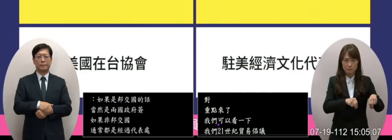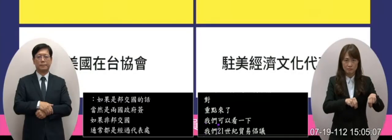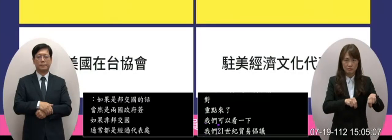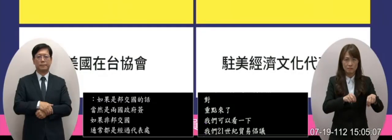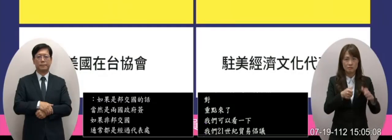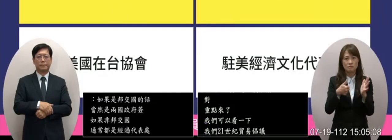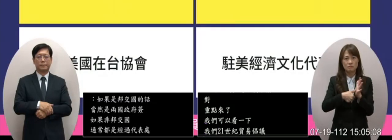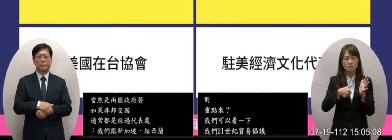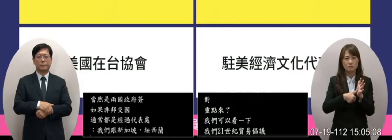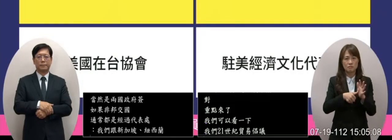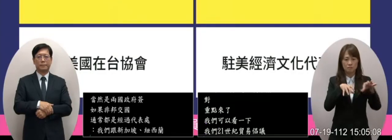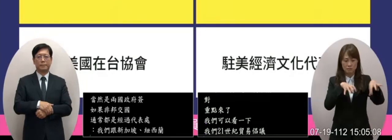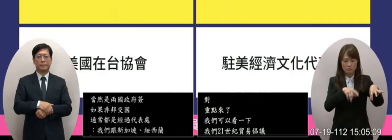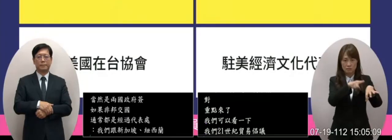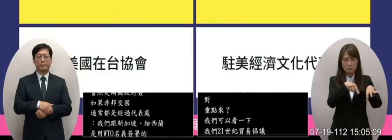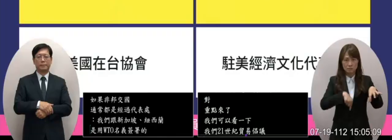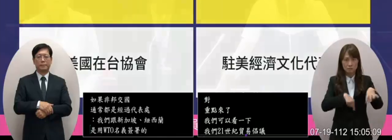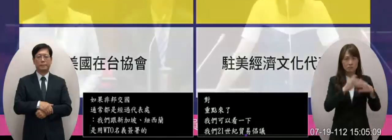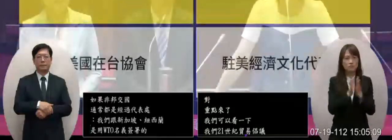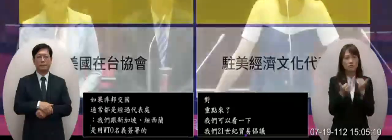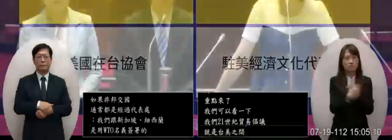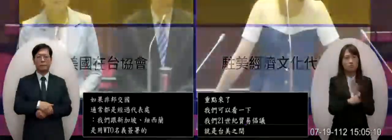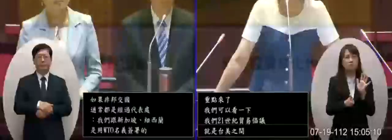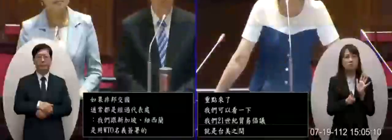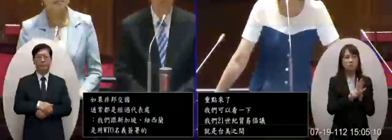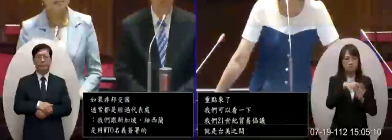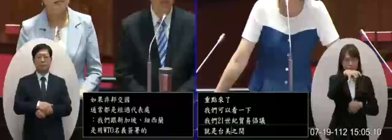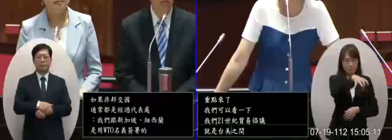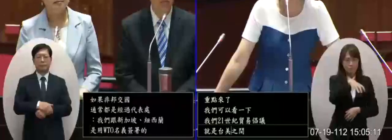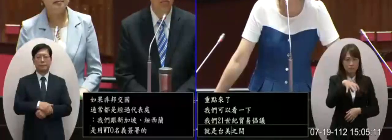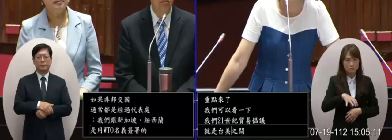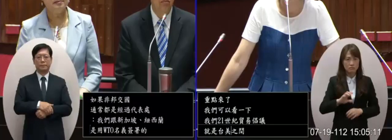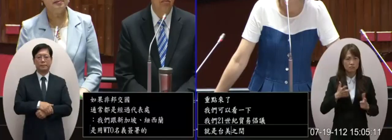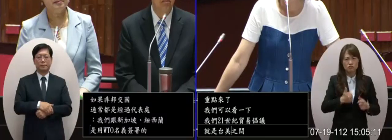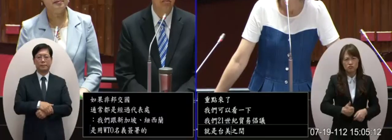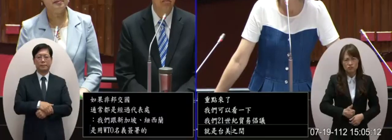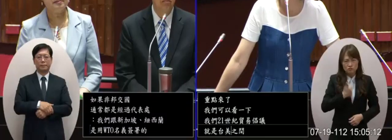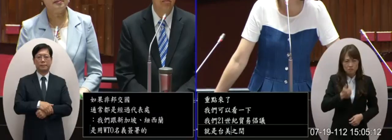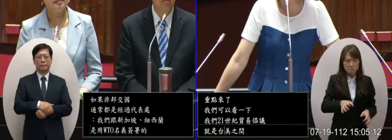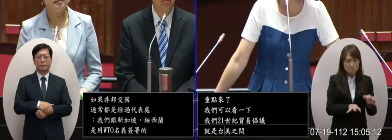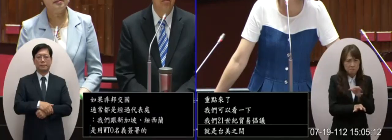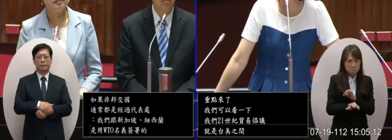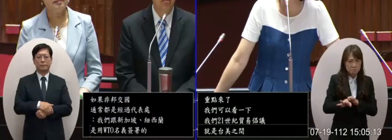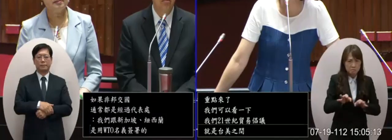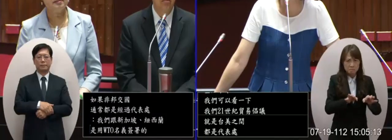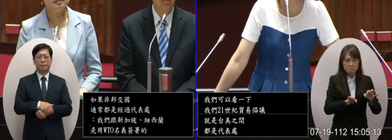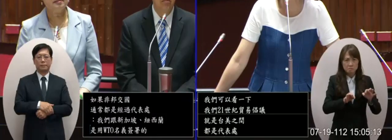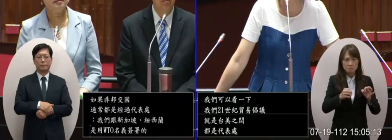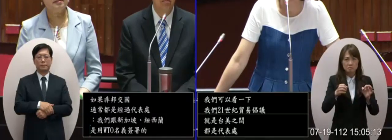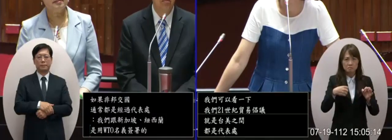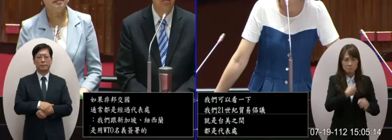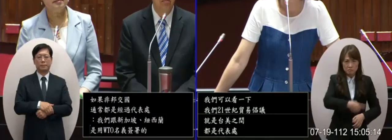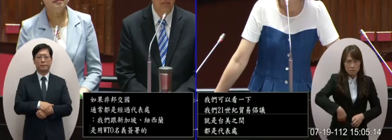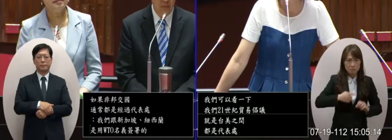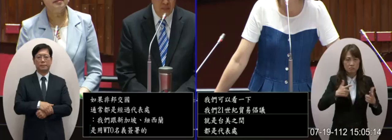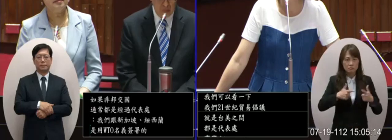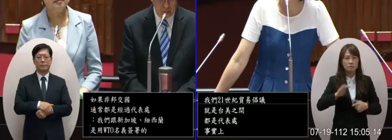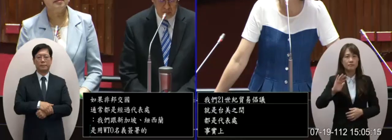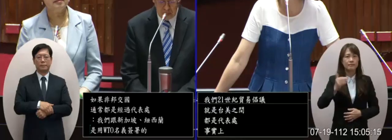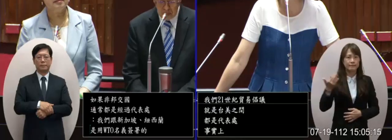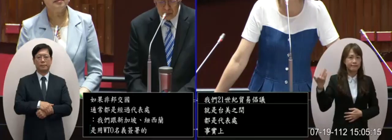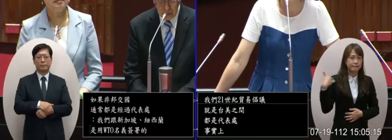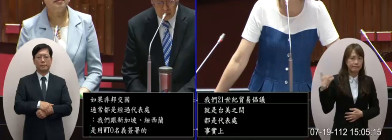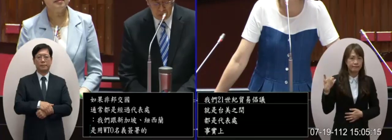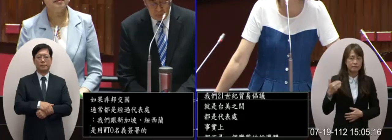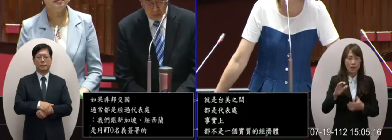表处，事实上都不是一个实质的经济体。可是我们过去事实上跟